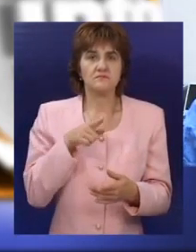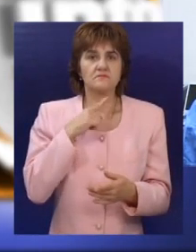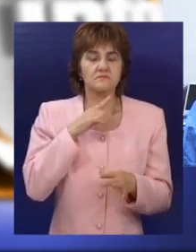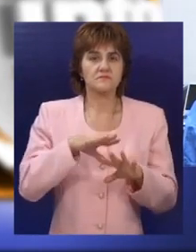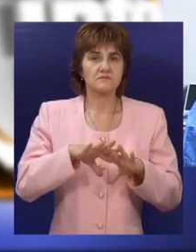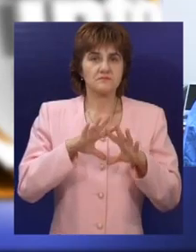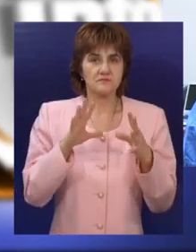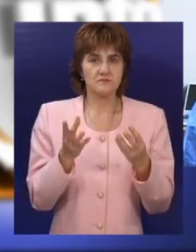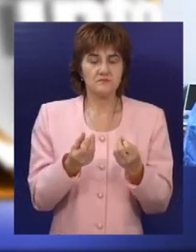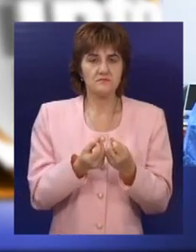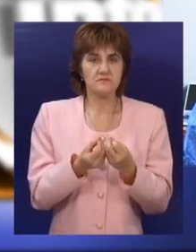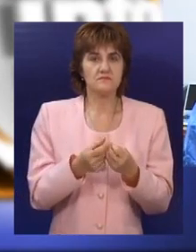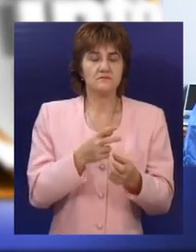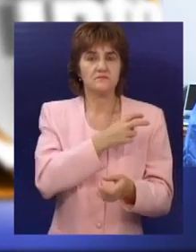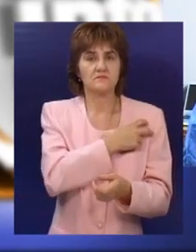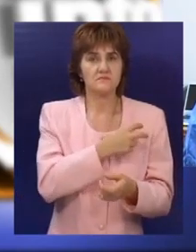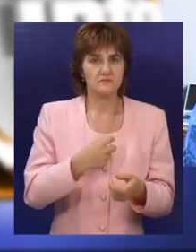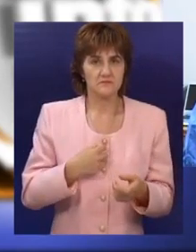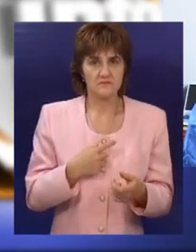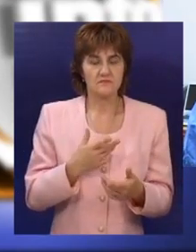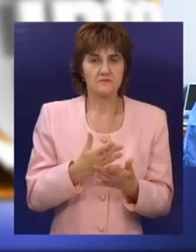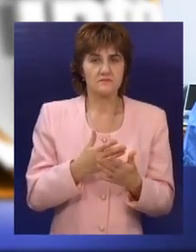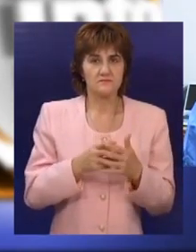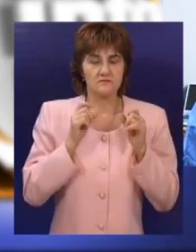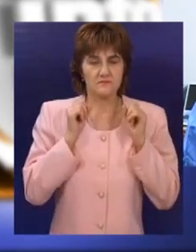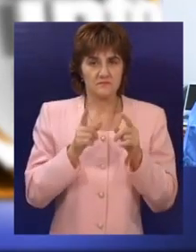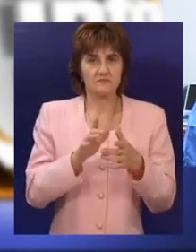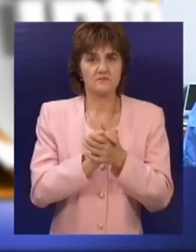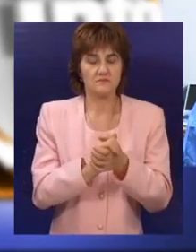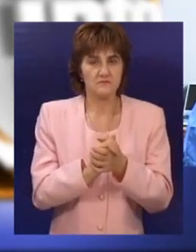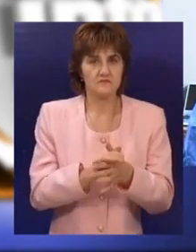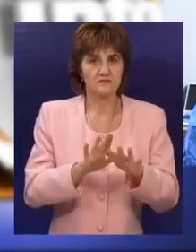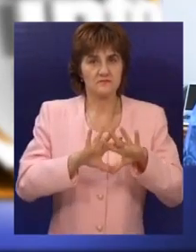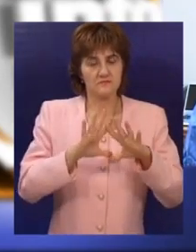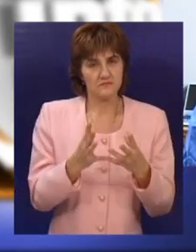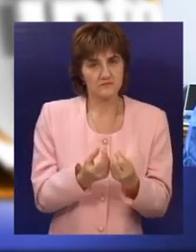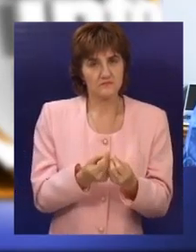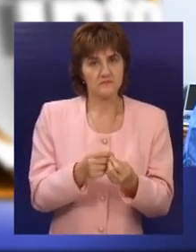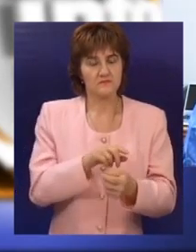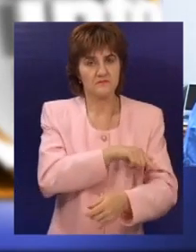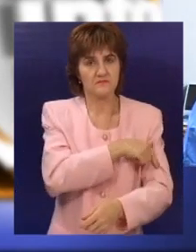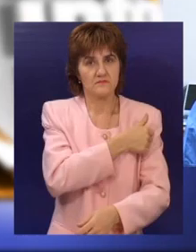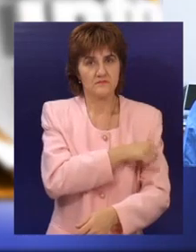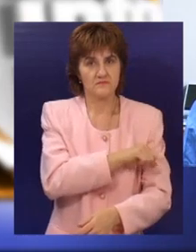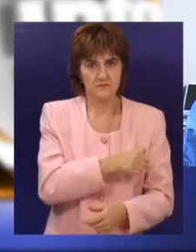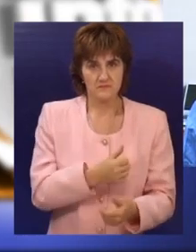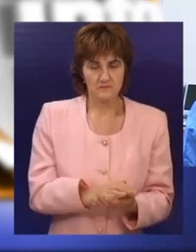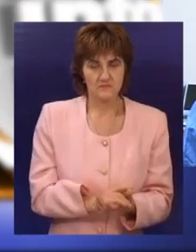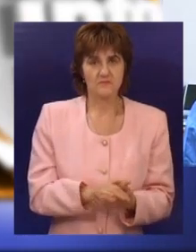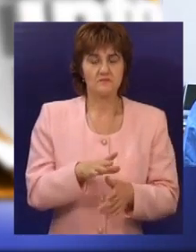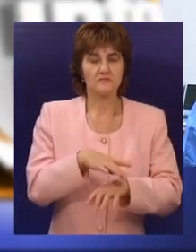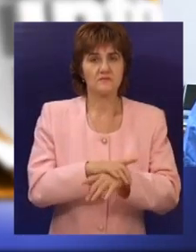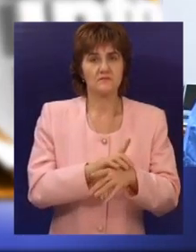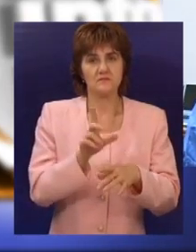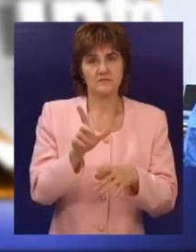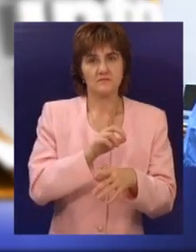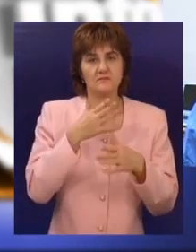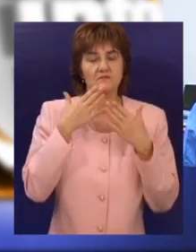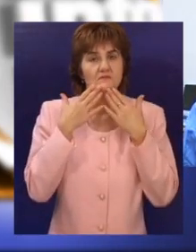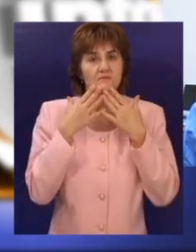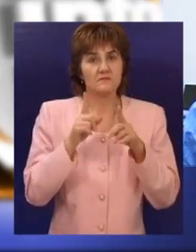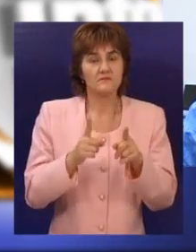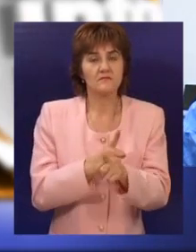saradnji sa klinikom Svjetlosti iz Zagreba i zahvaljujući izuzetnom prijateljstvu i dugogodišnjoj saradnji sa profesorom Gabrićem uspeli